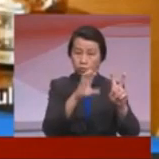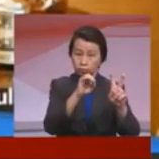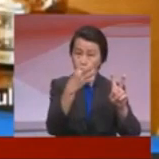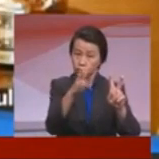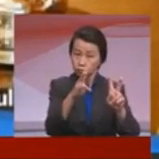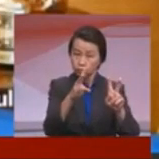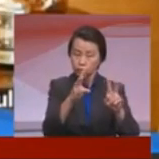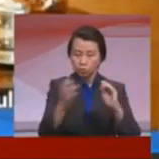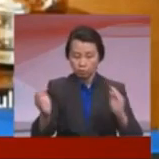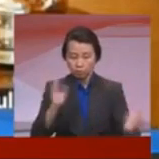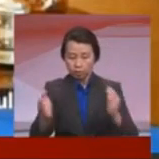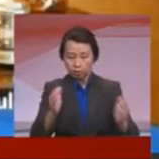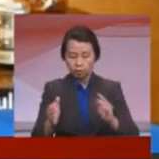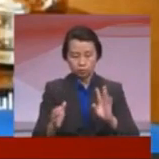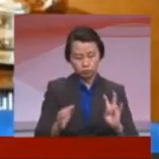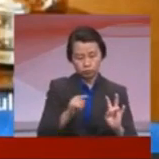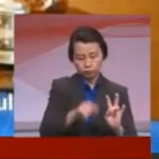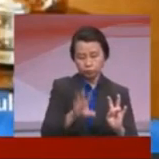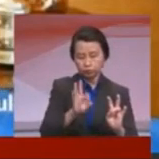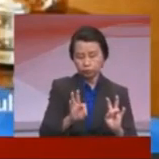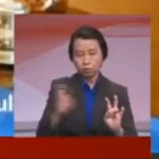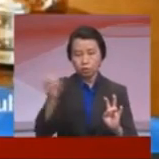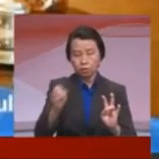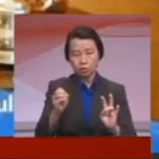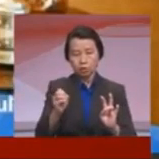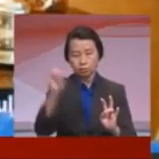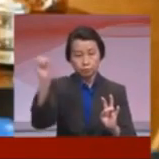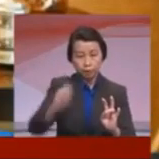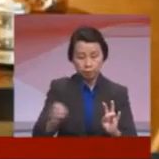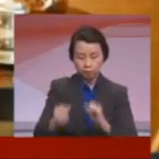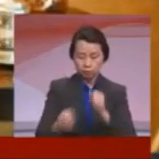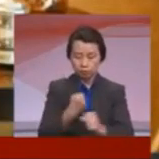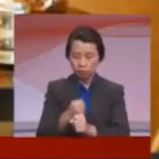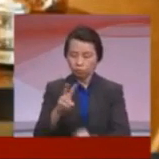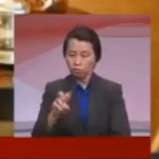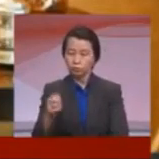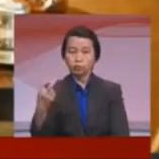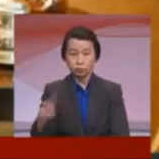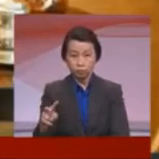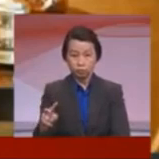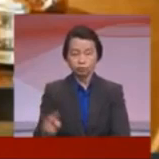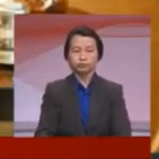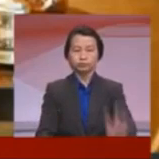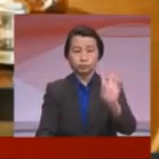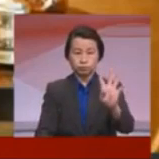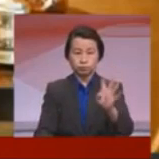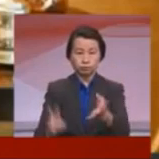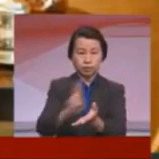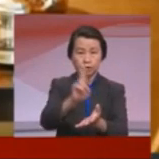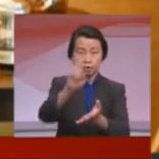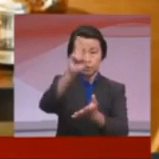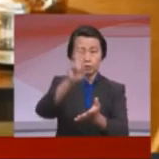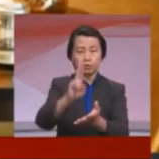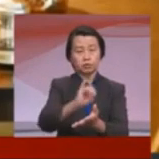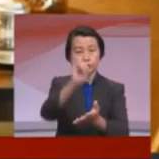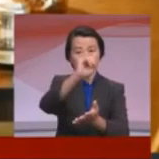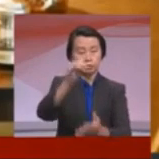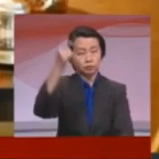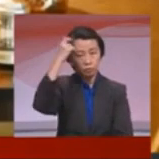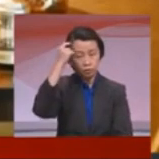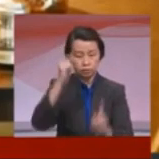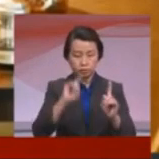2017 berbanding 7.9% pada 2012. Melalui 4 institusi mental, 1,001